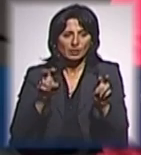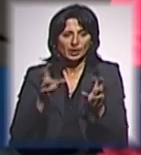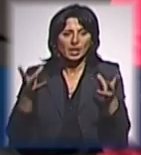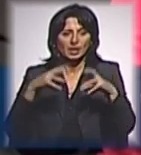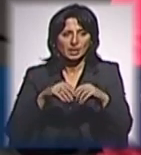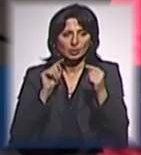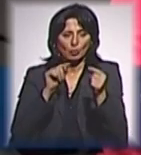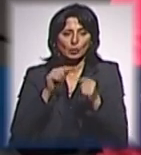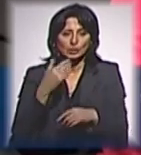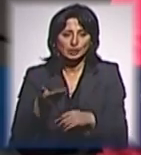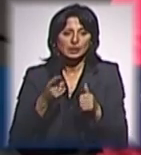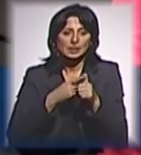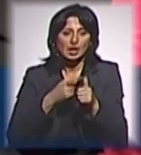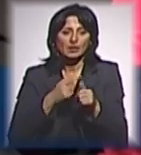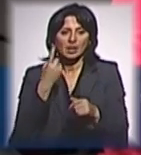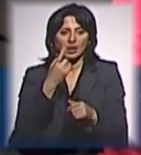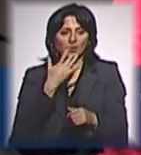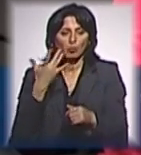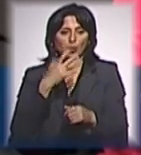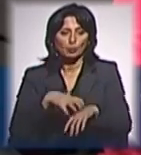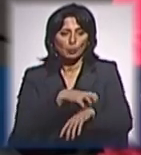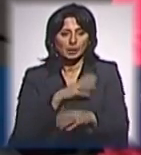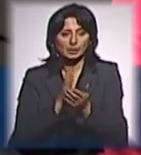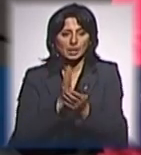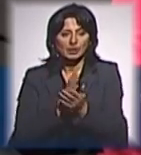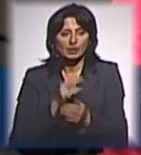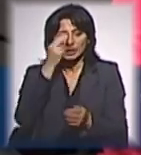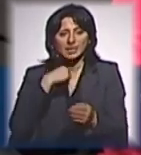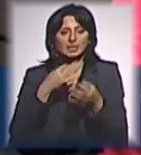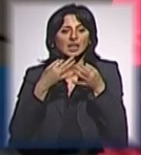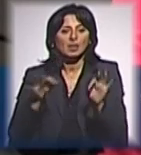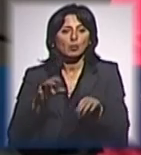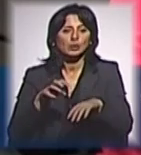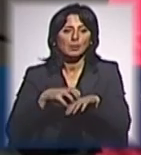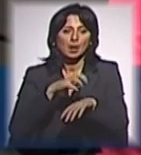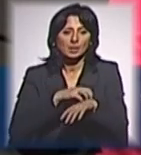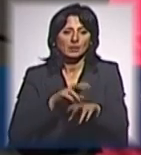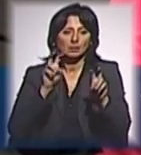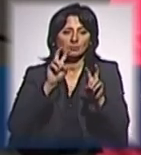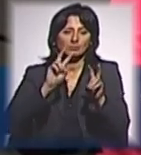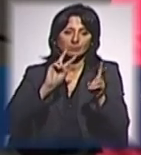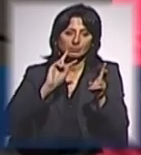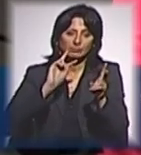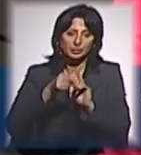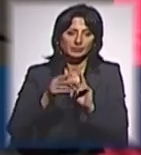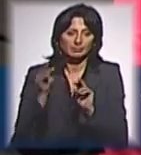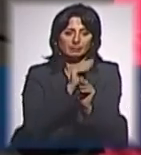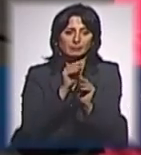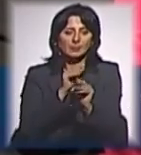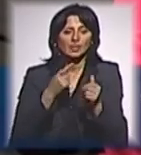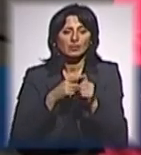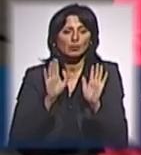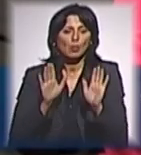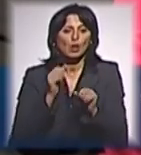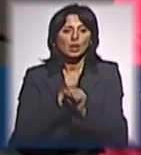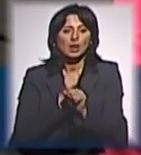ერთიანი ოპოზიციას სახელით, ის არის ერთი პოლიტიკური პარტია, ქრისტიან დემოკრატიული პარტია, რომელსაც დაერქვა ეს სახელი და ეს მხოლოდ და